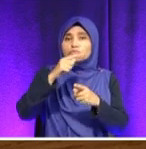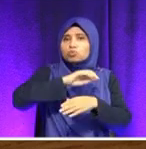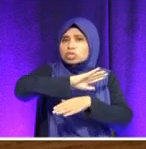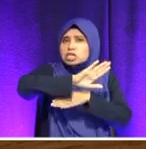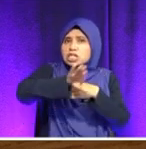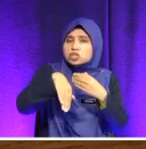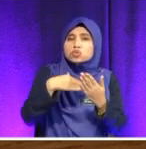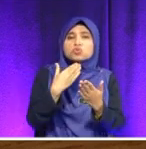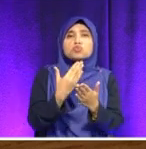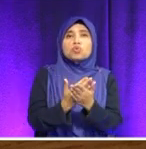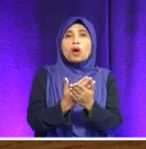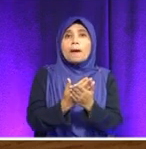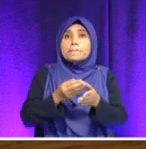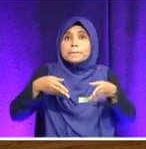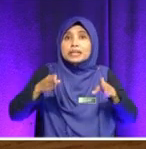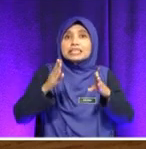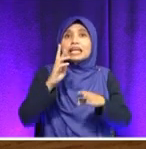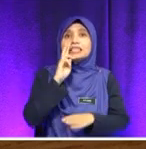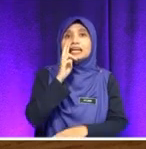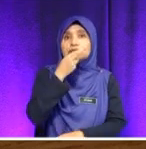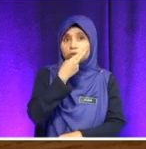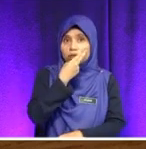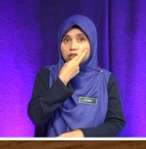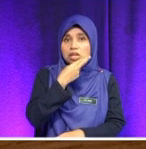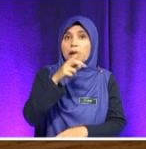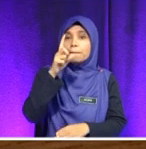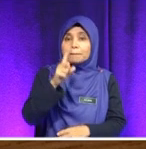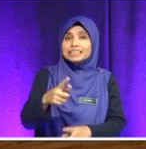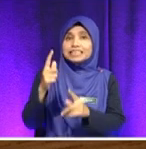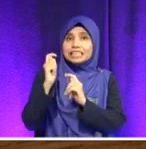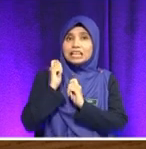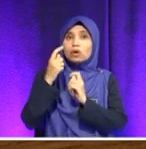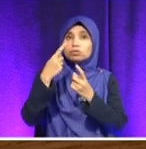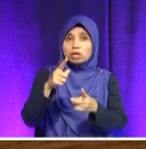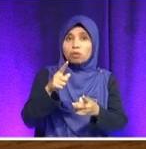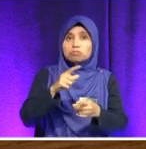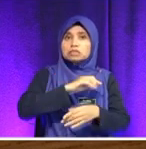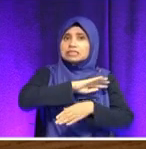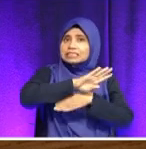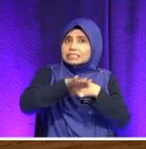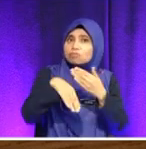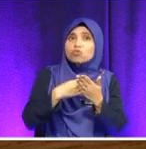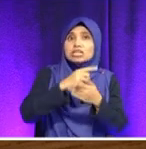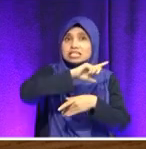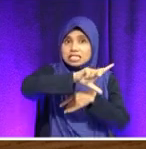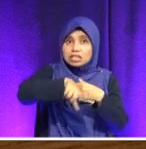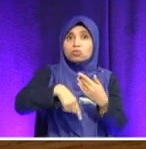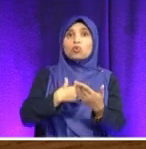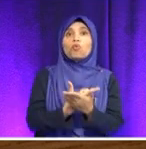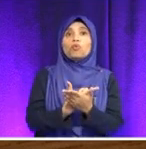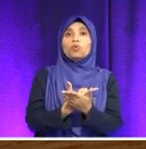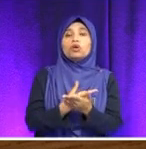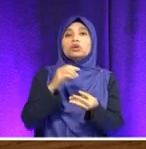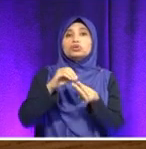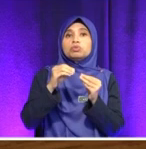keseluruhan operasi restoran. Okey, bermaksud dia yang bertanggungjawab merangkumi kesemuanya, keseluruhan, okey? Okey, yang